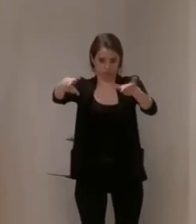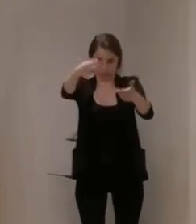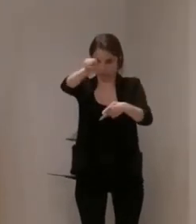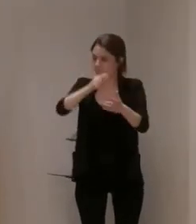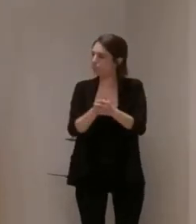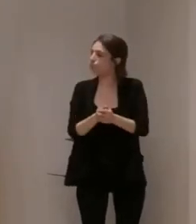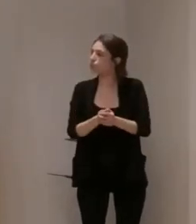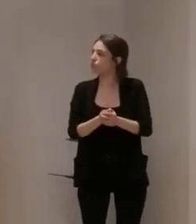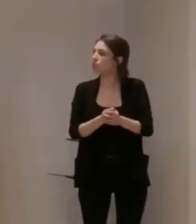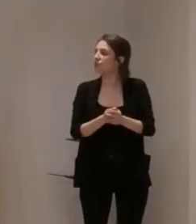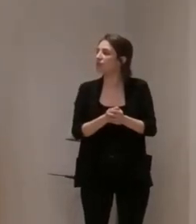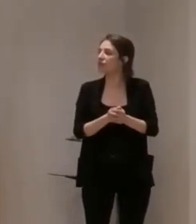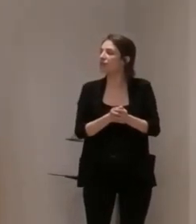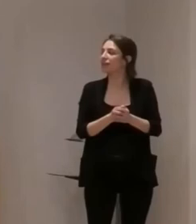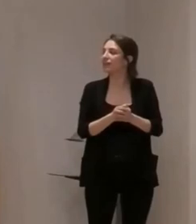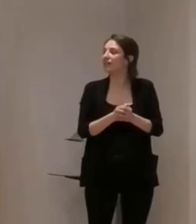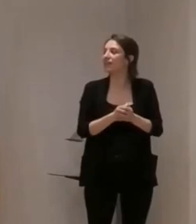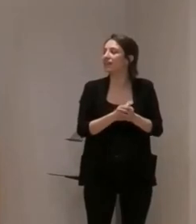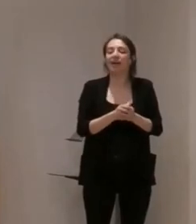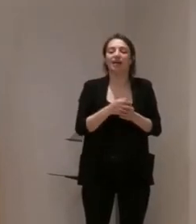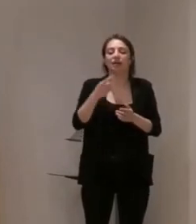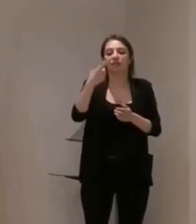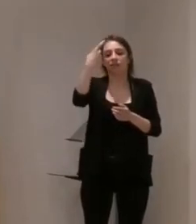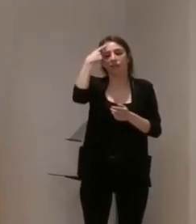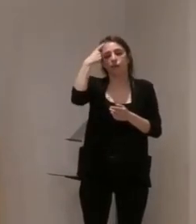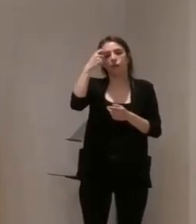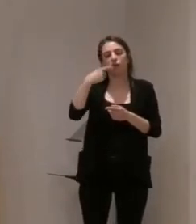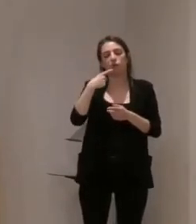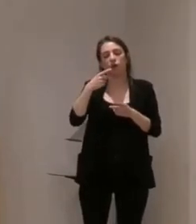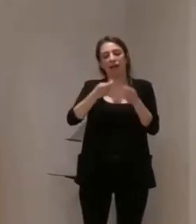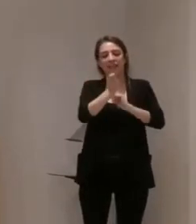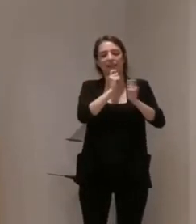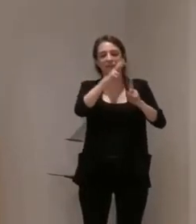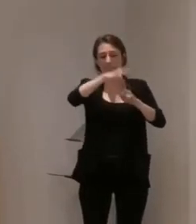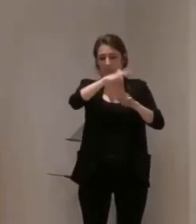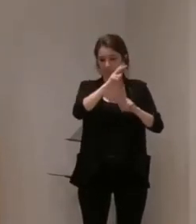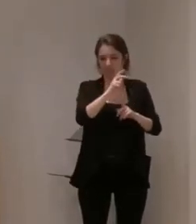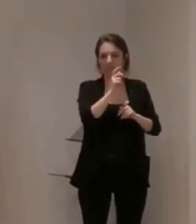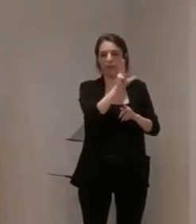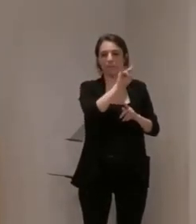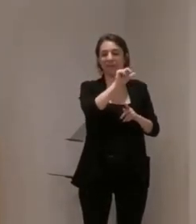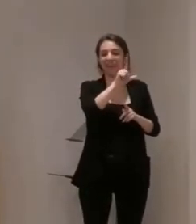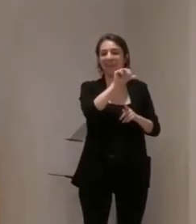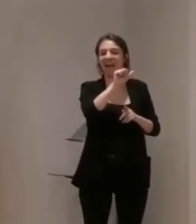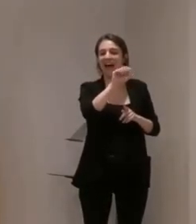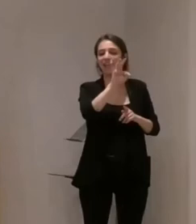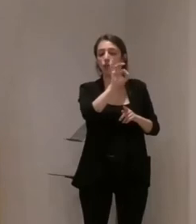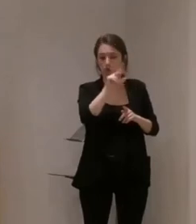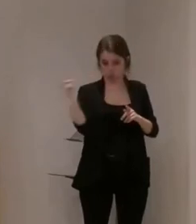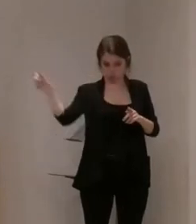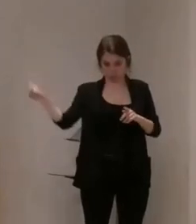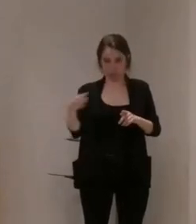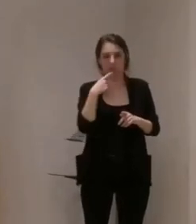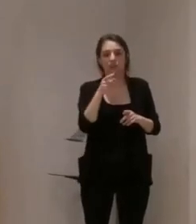cobertura, Vicenç, recordo una entrevista de Pellegrins, una entrevista que vam fer a TV3, perquè justament vam fer pocs dies que t'havien elegit com a